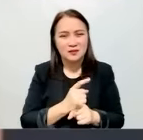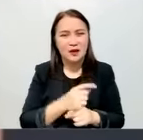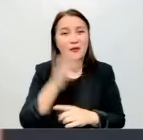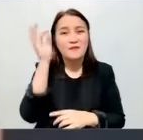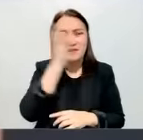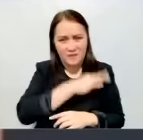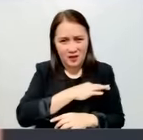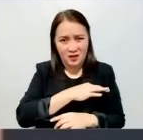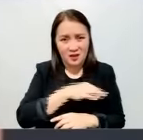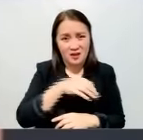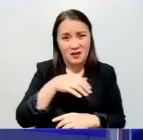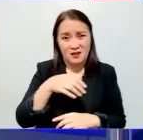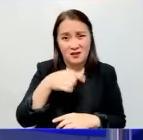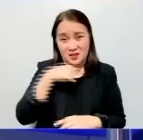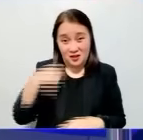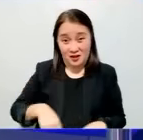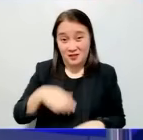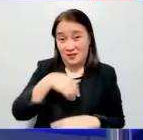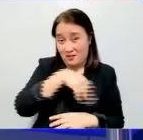itinaboy nila.